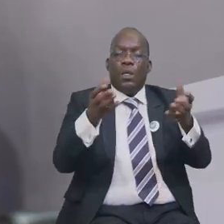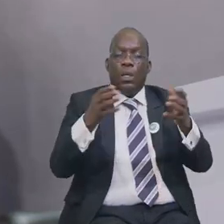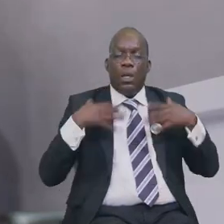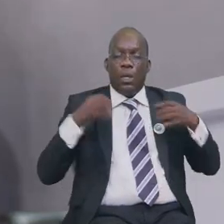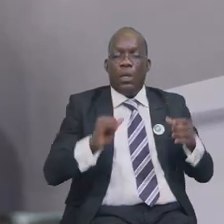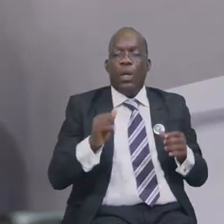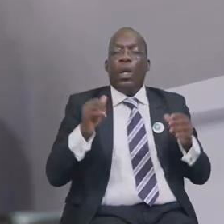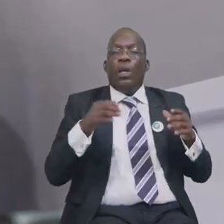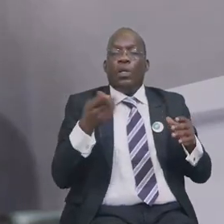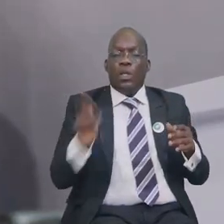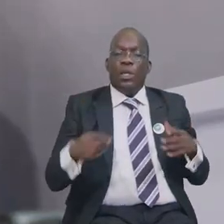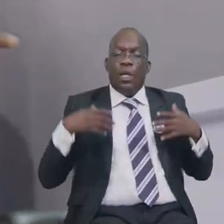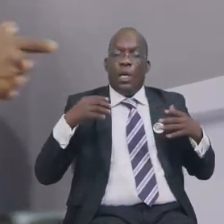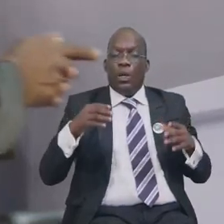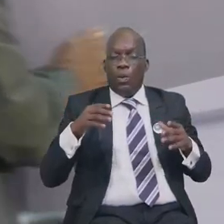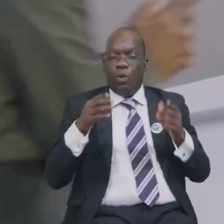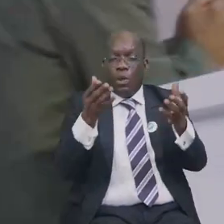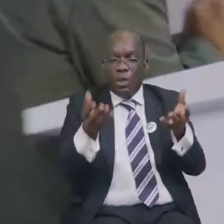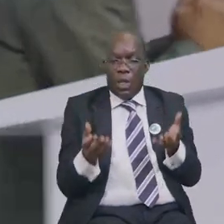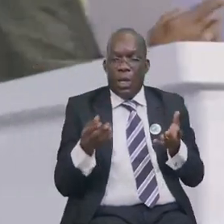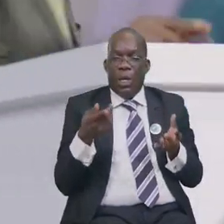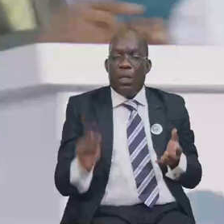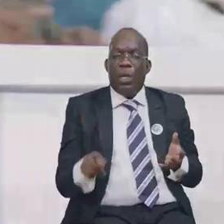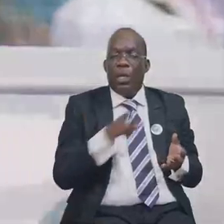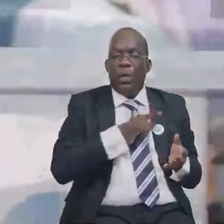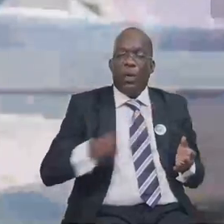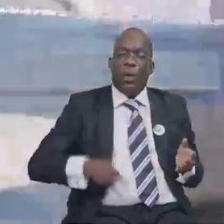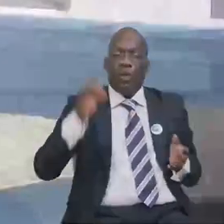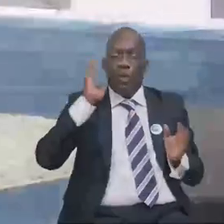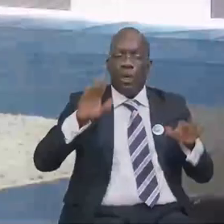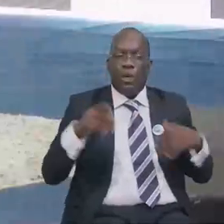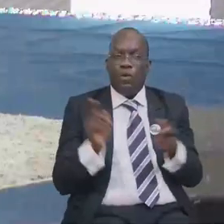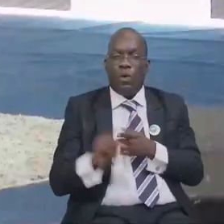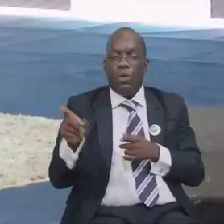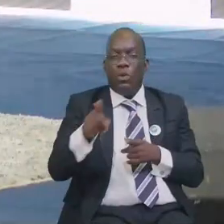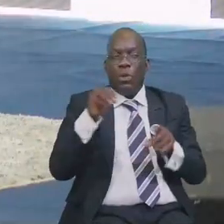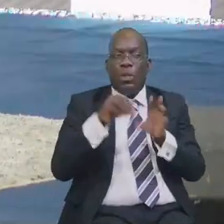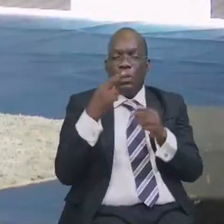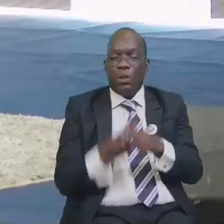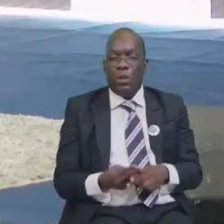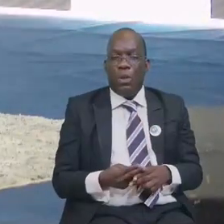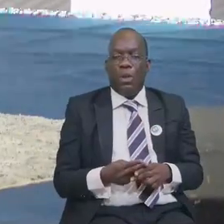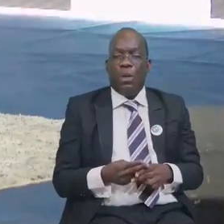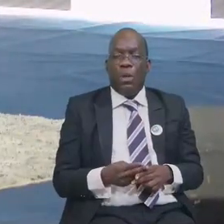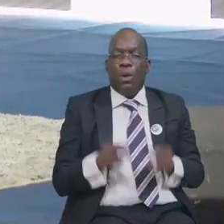possession d'Ézéchias, la passion d'Ézéchias, le Seigneur donnera cela dans ta vie.